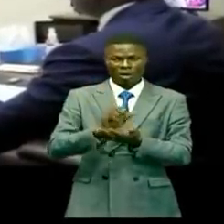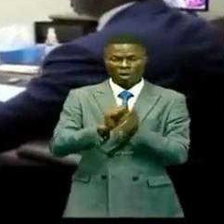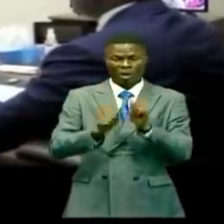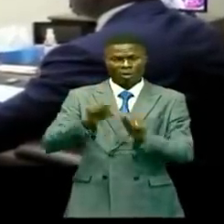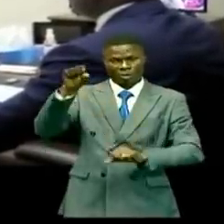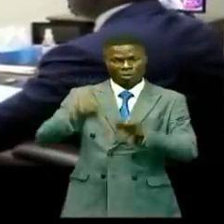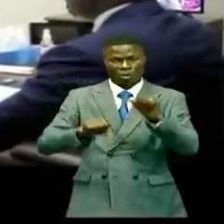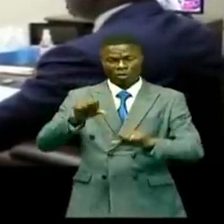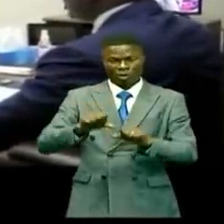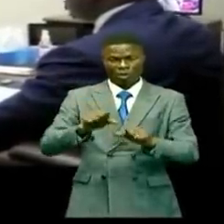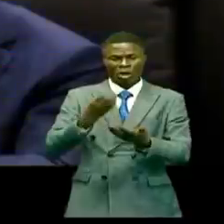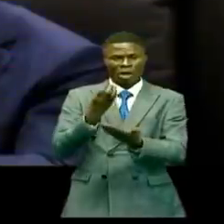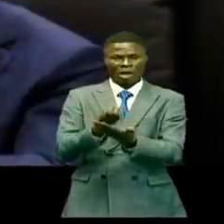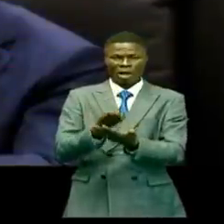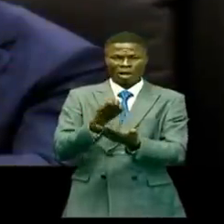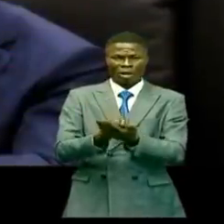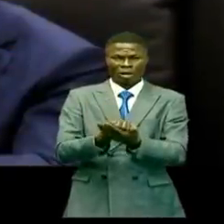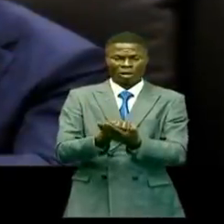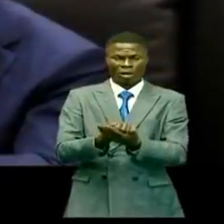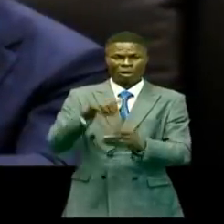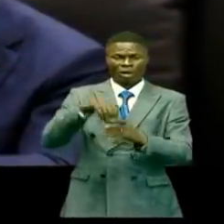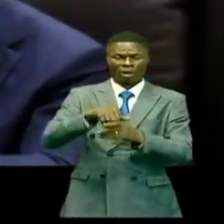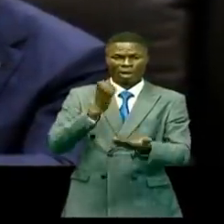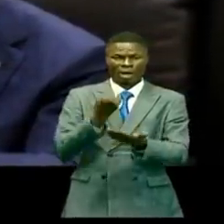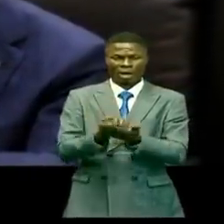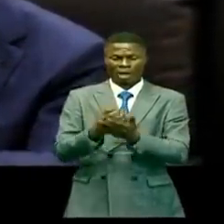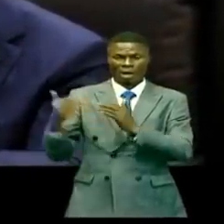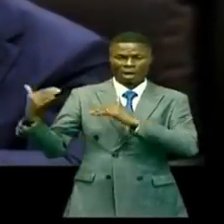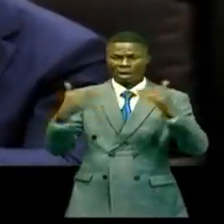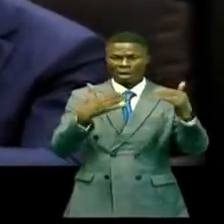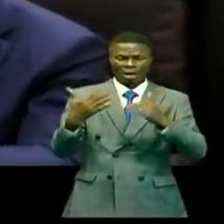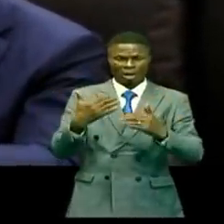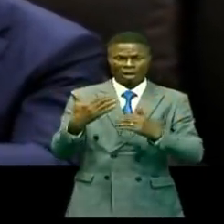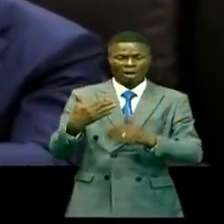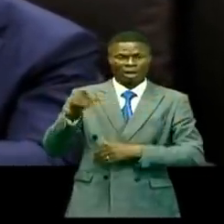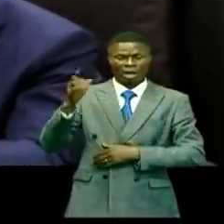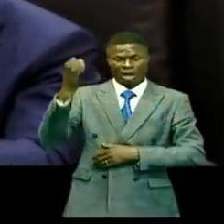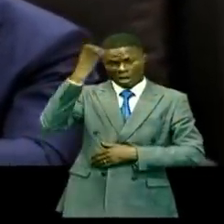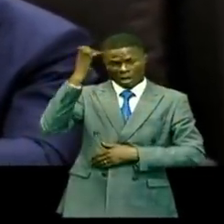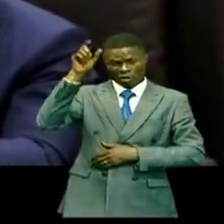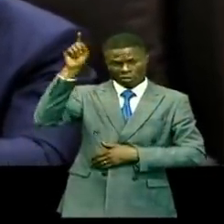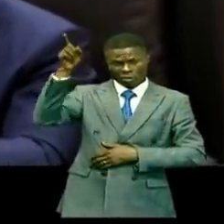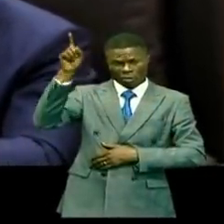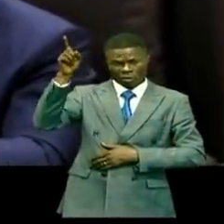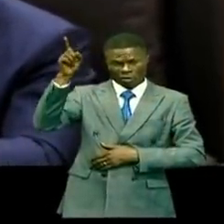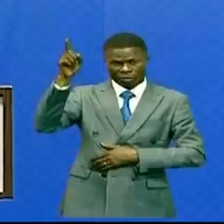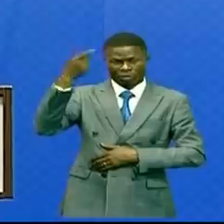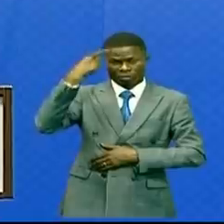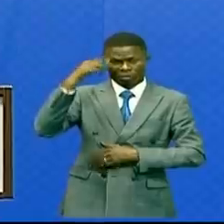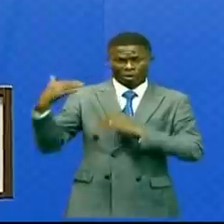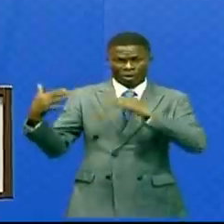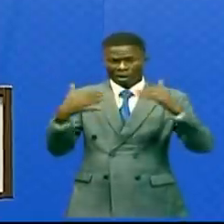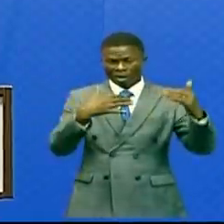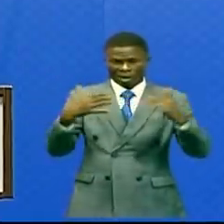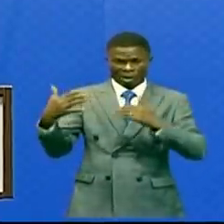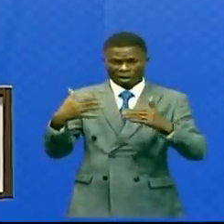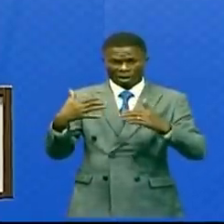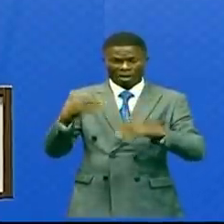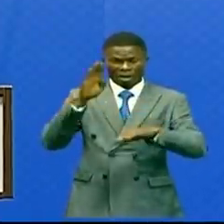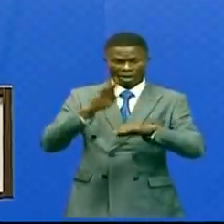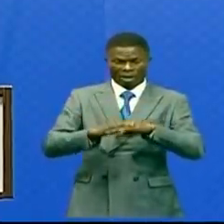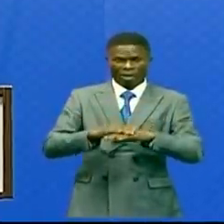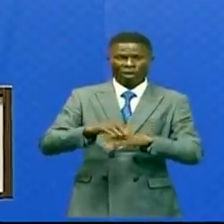négatif de l'économie sur notre économie de la guerre en Ukraine. Suite à la guerre qui sévit en